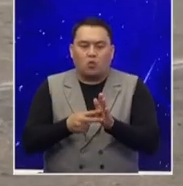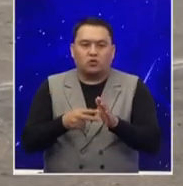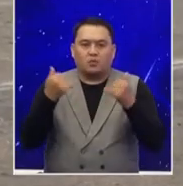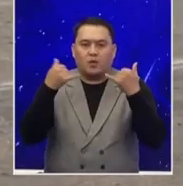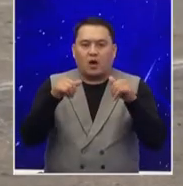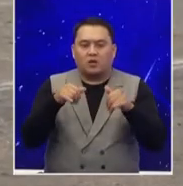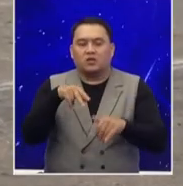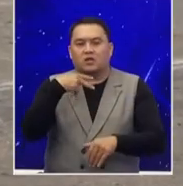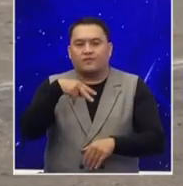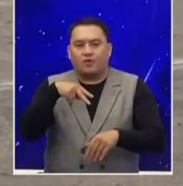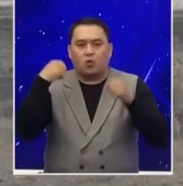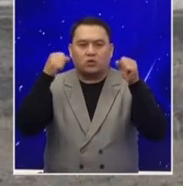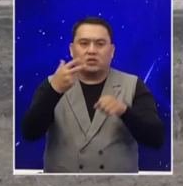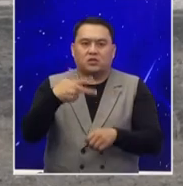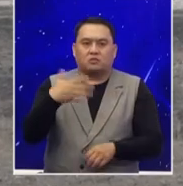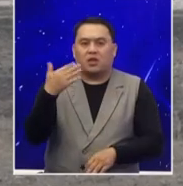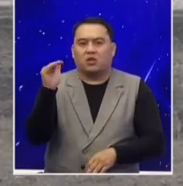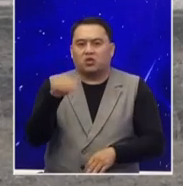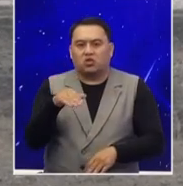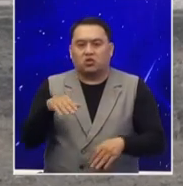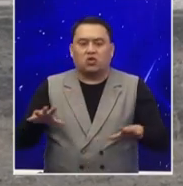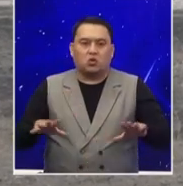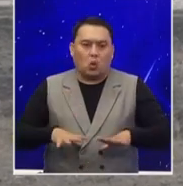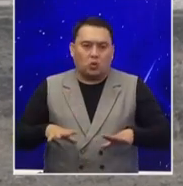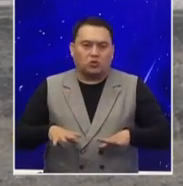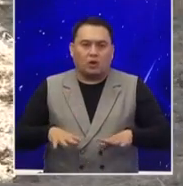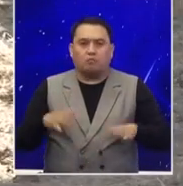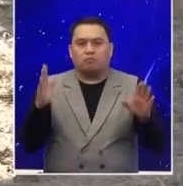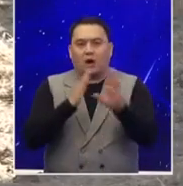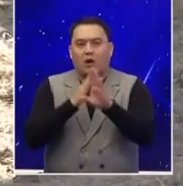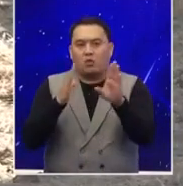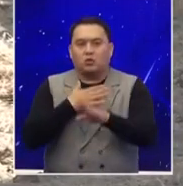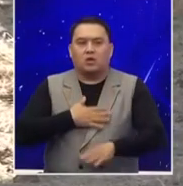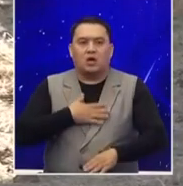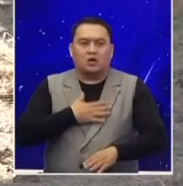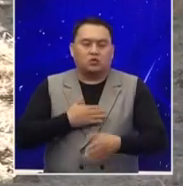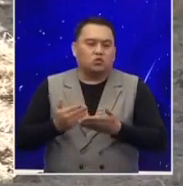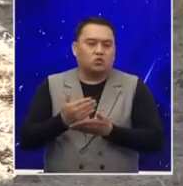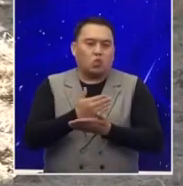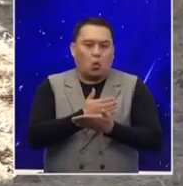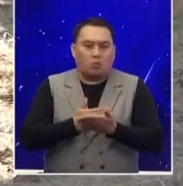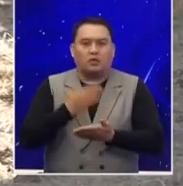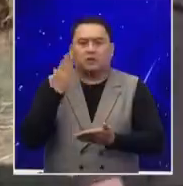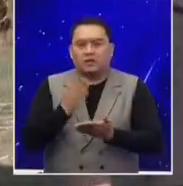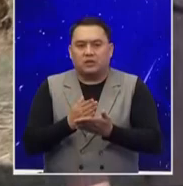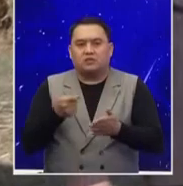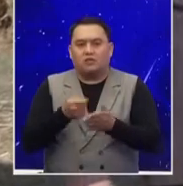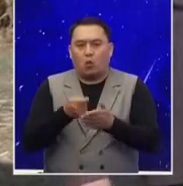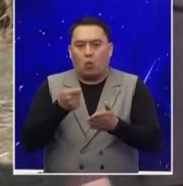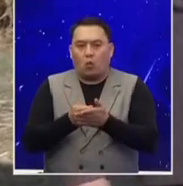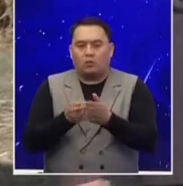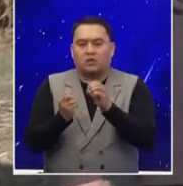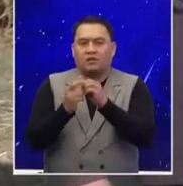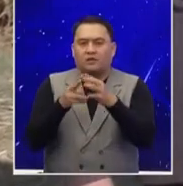также 35 тысяч лошадей. В этом году, несмотря на неблагоприятные погодные условия, в регионе собрано достаточное количество кормов. В